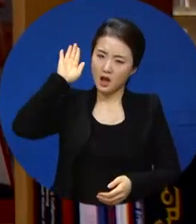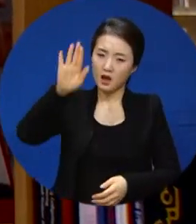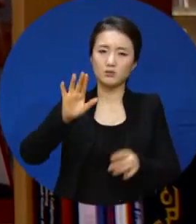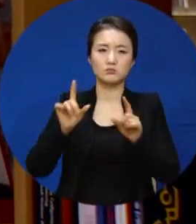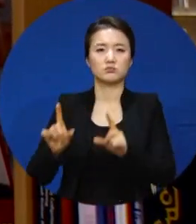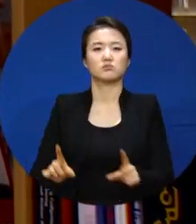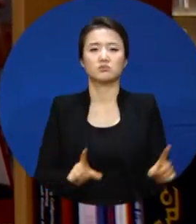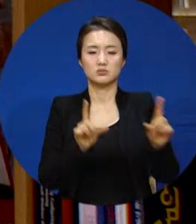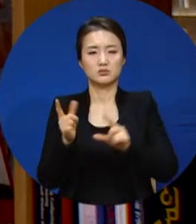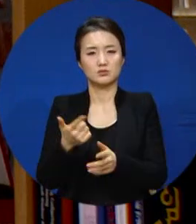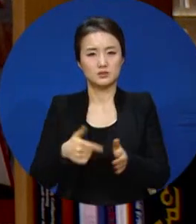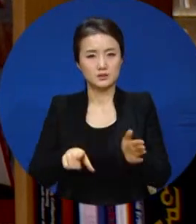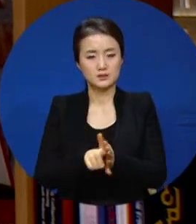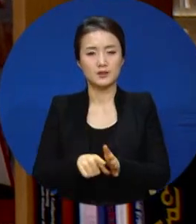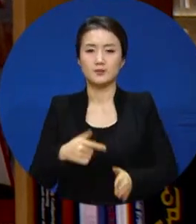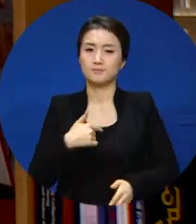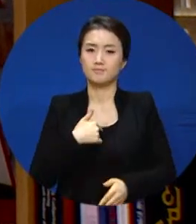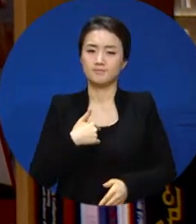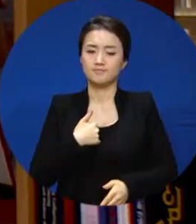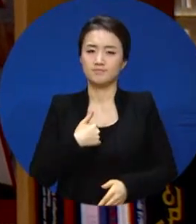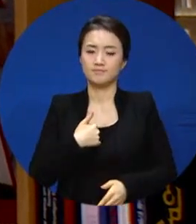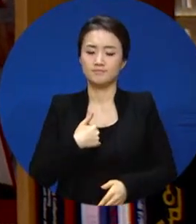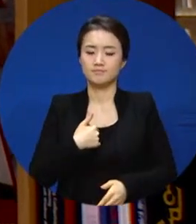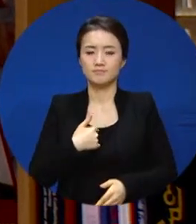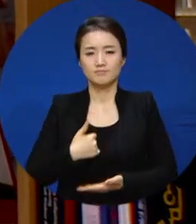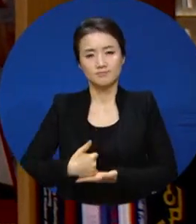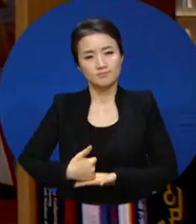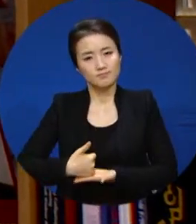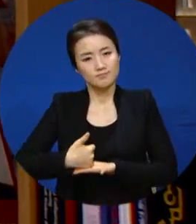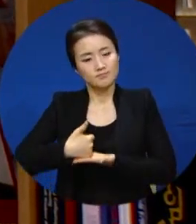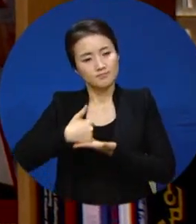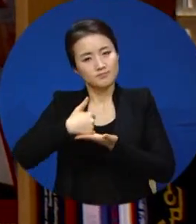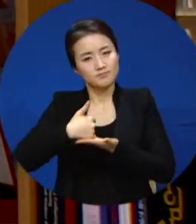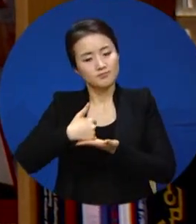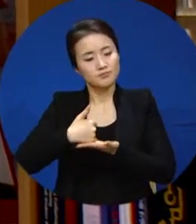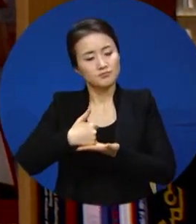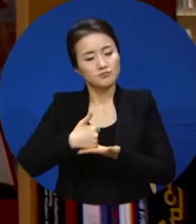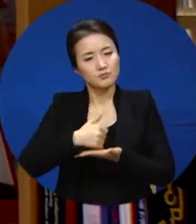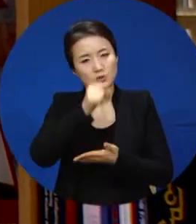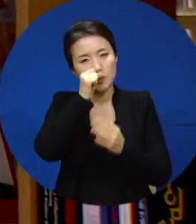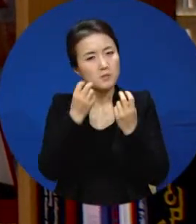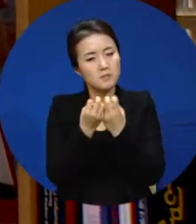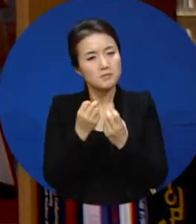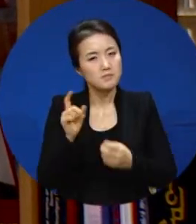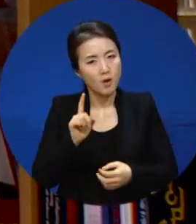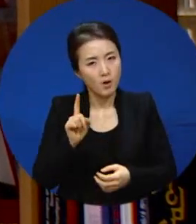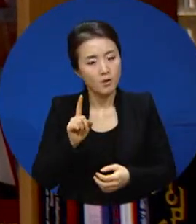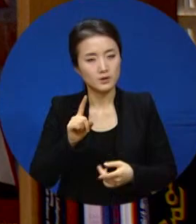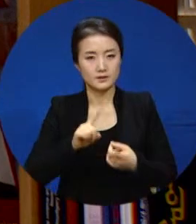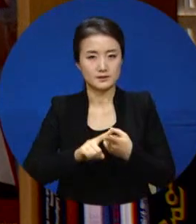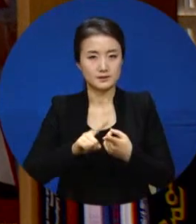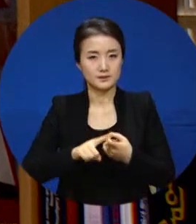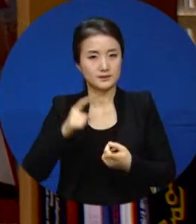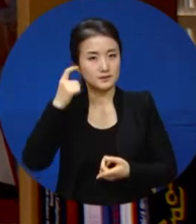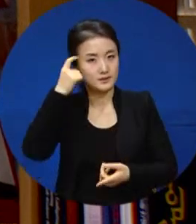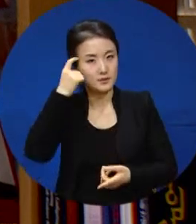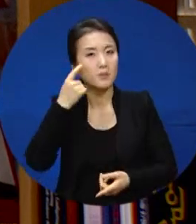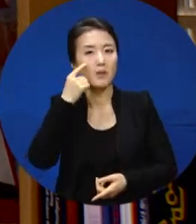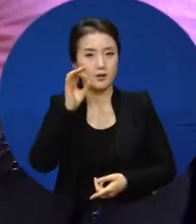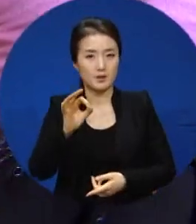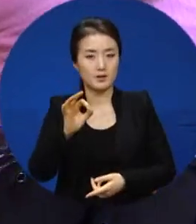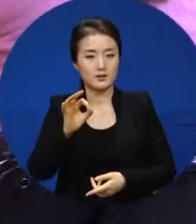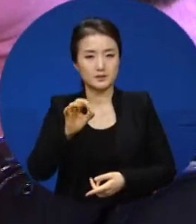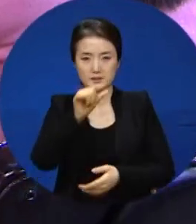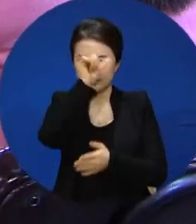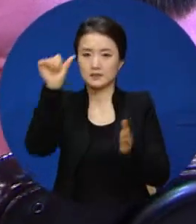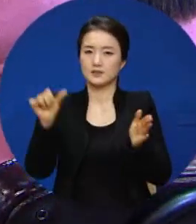갖고 살아 가야 될지 그 질문을 하면서 오늘 강의를 들으시면 우리 인생에 도움이 되는 그런 강의 좀 해드릴까 합니다 자